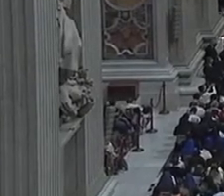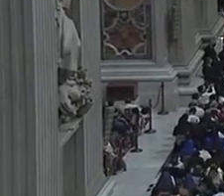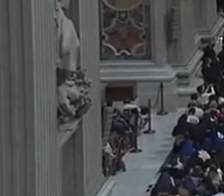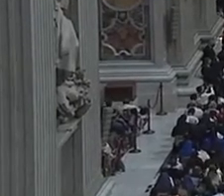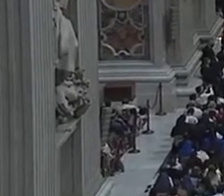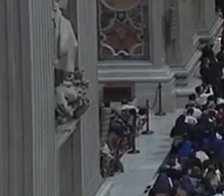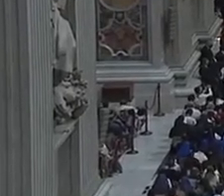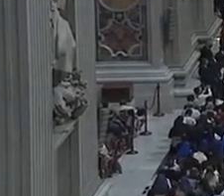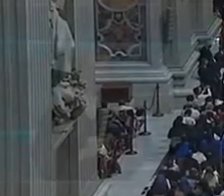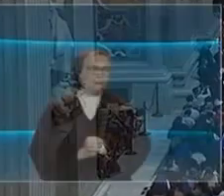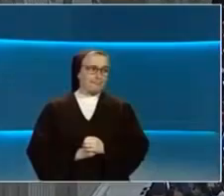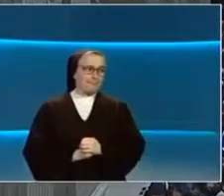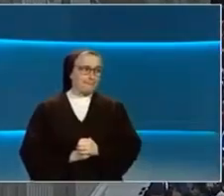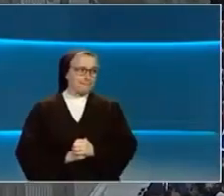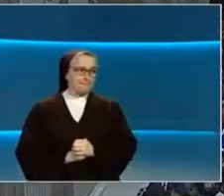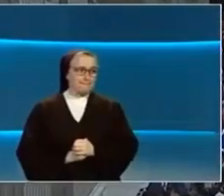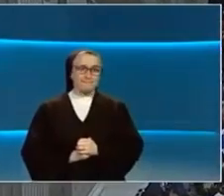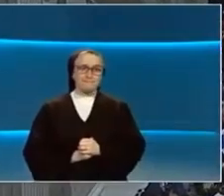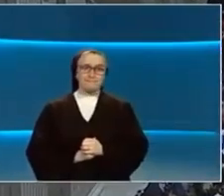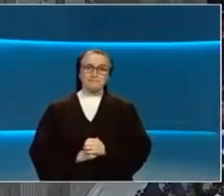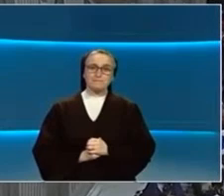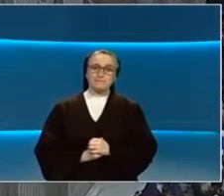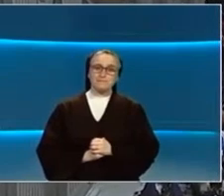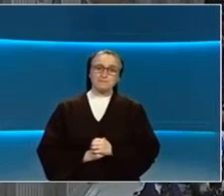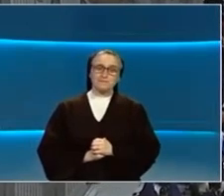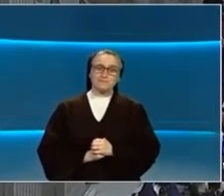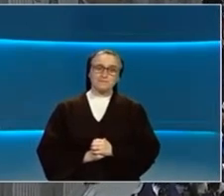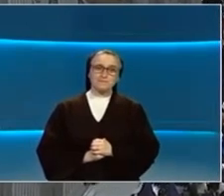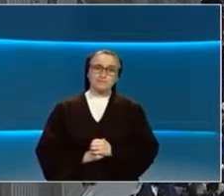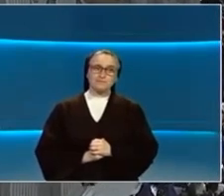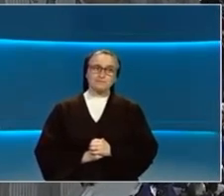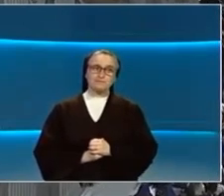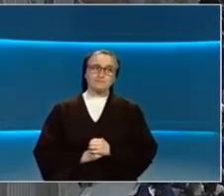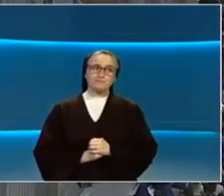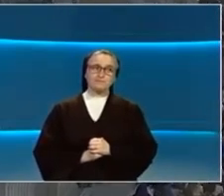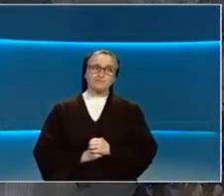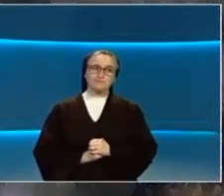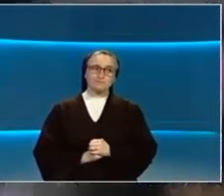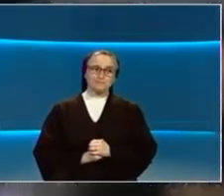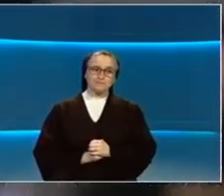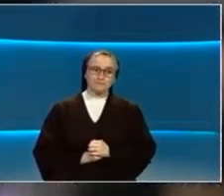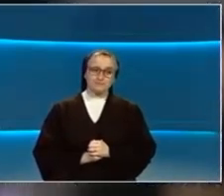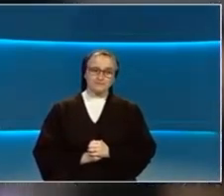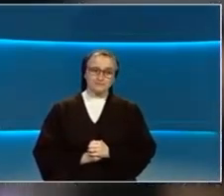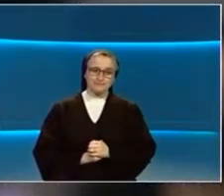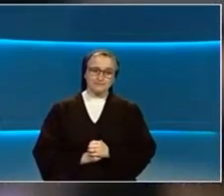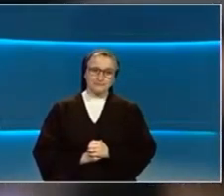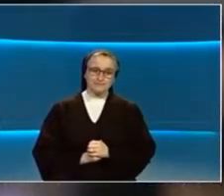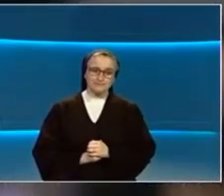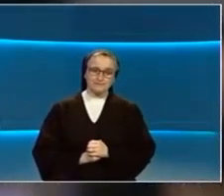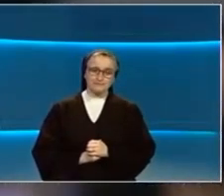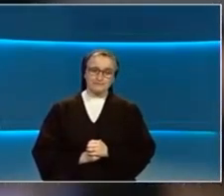E ora rispondiamo a questa prima lettura con il Salmo responsoriale, che è